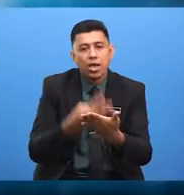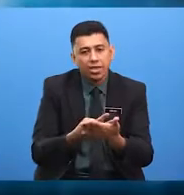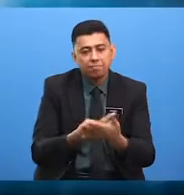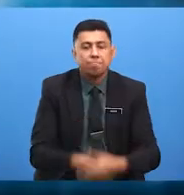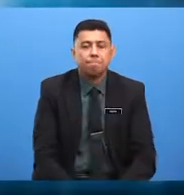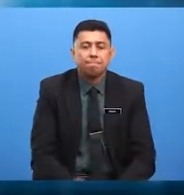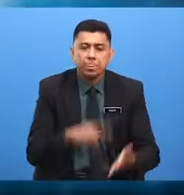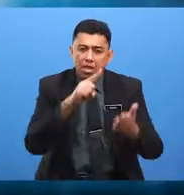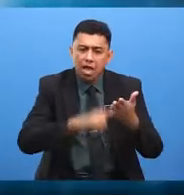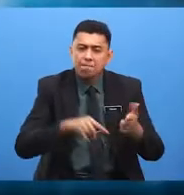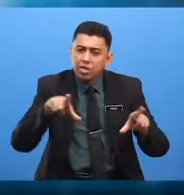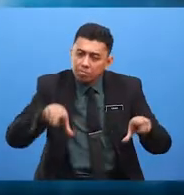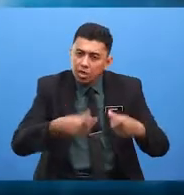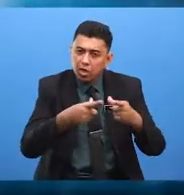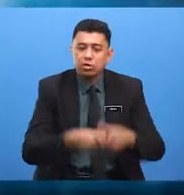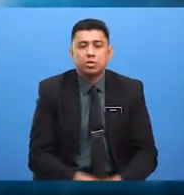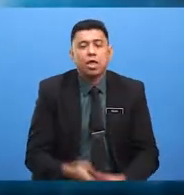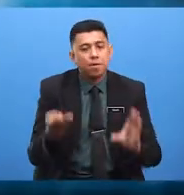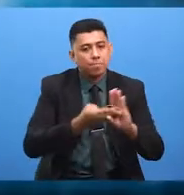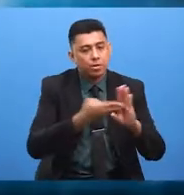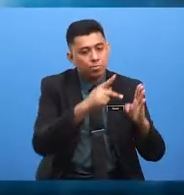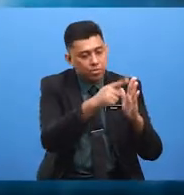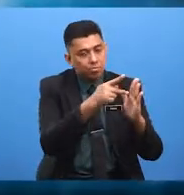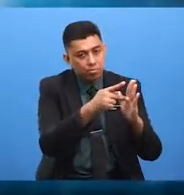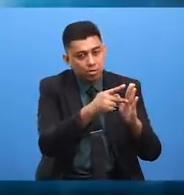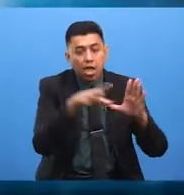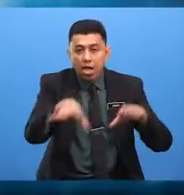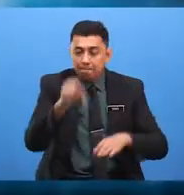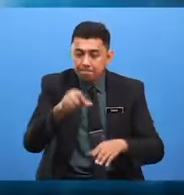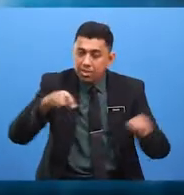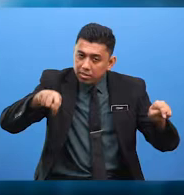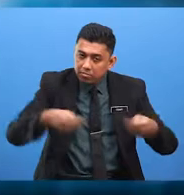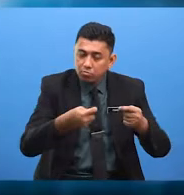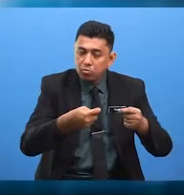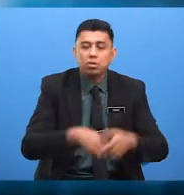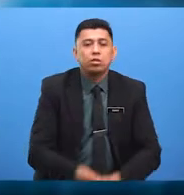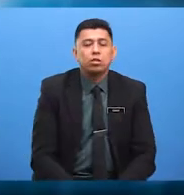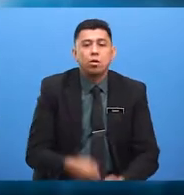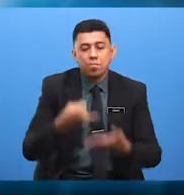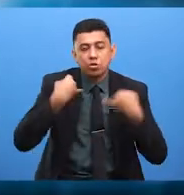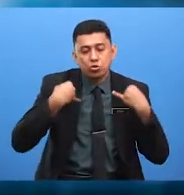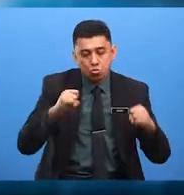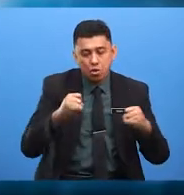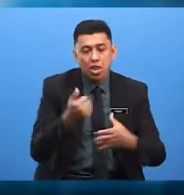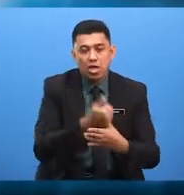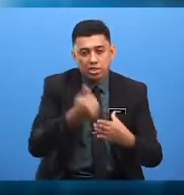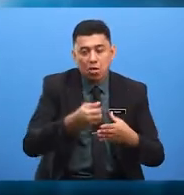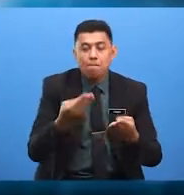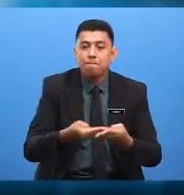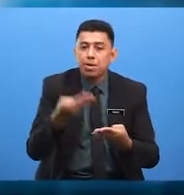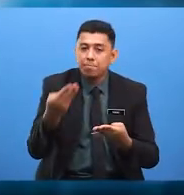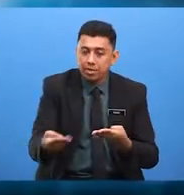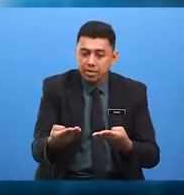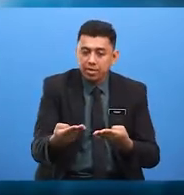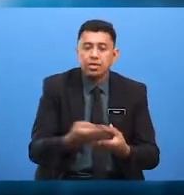aku yang berlaku ialah bank pusat akan mengambil tindakan sama adem menjual atau membeli surat jaminan